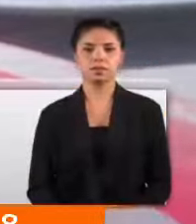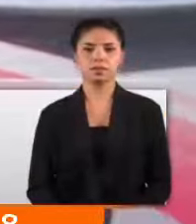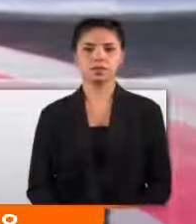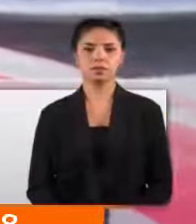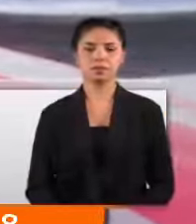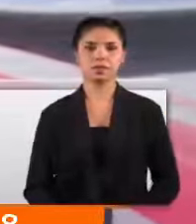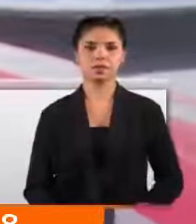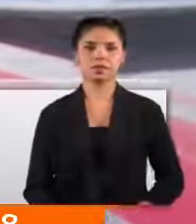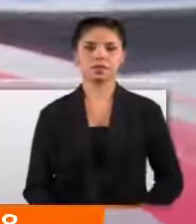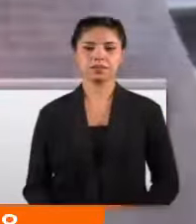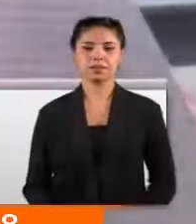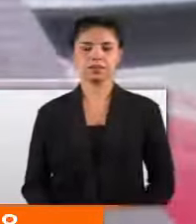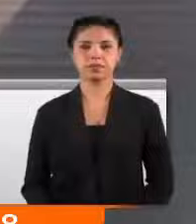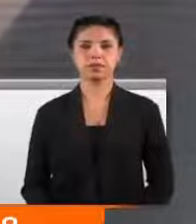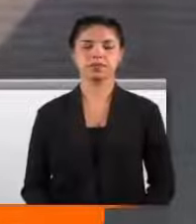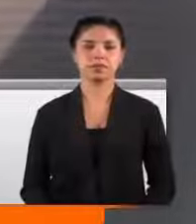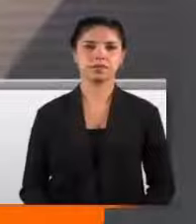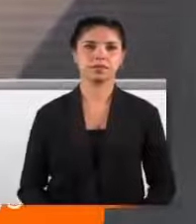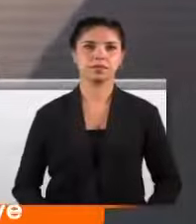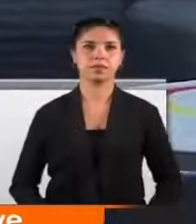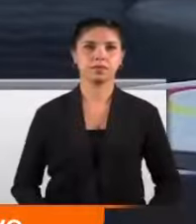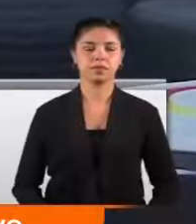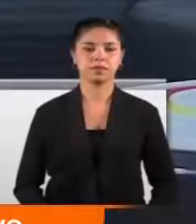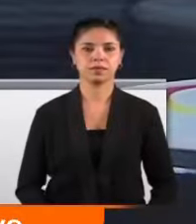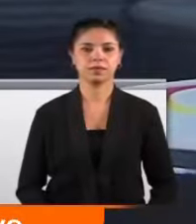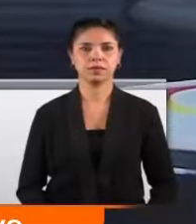Araştırdık, bayağı fiyatlar yüksek.